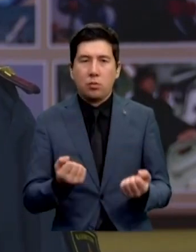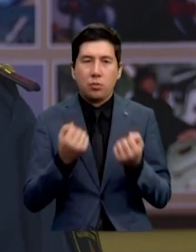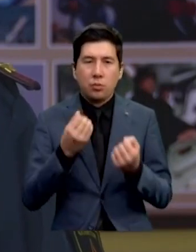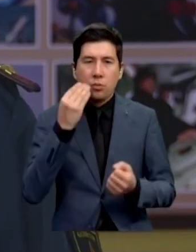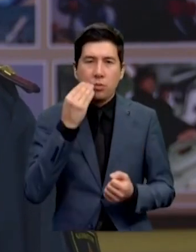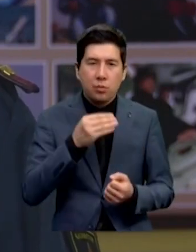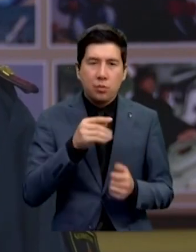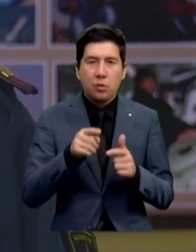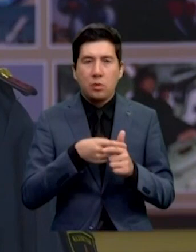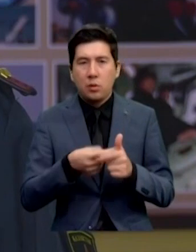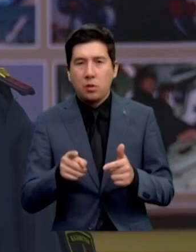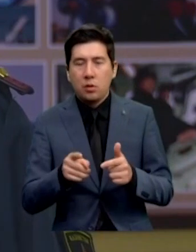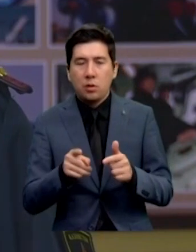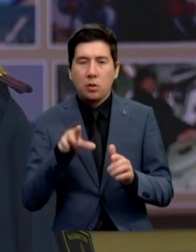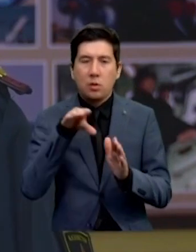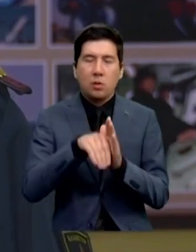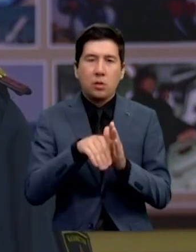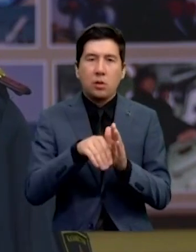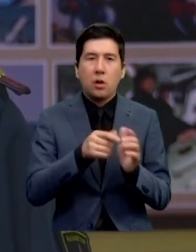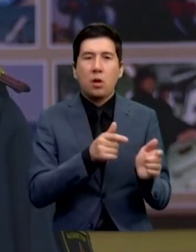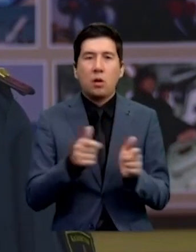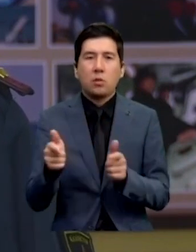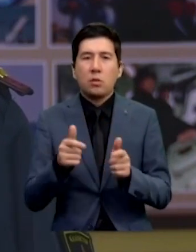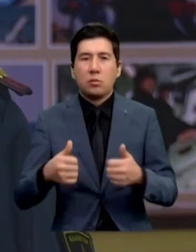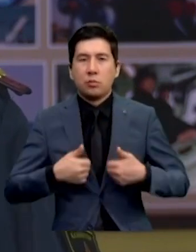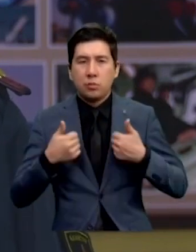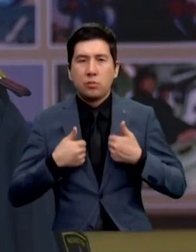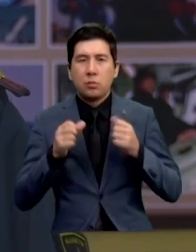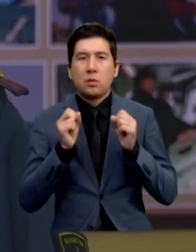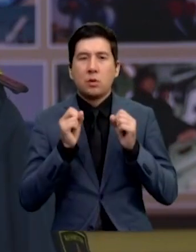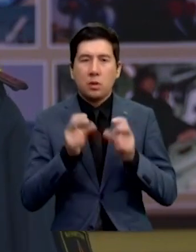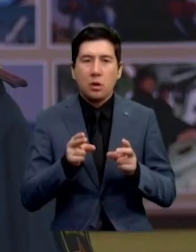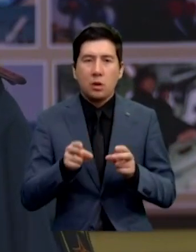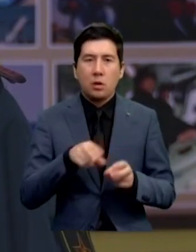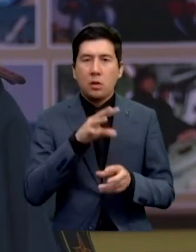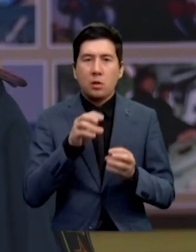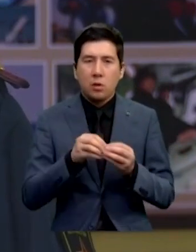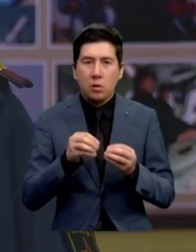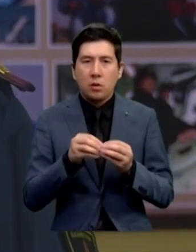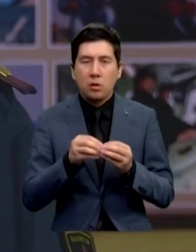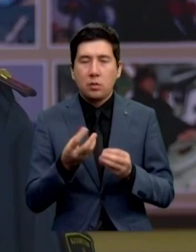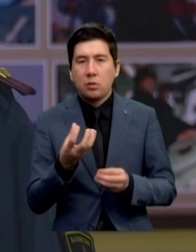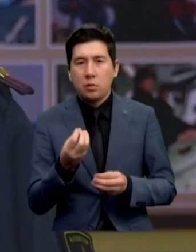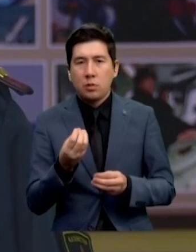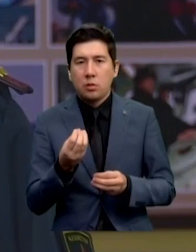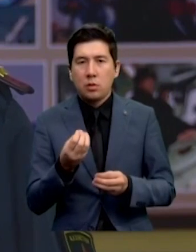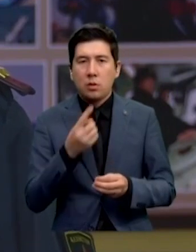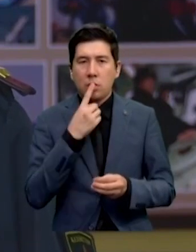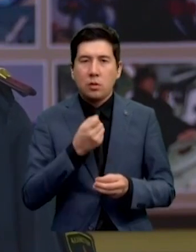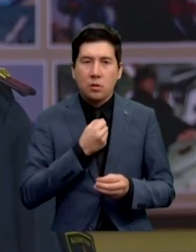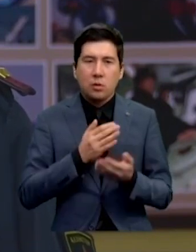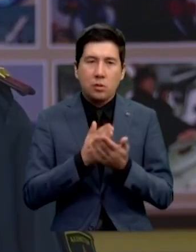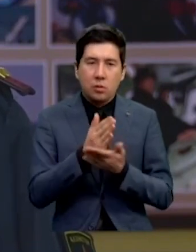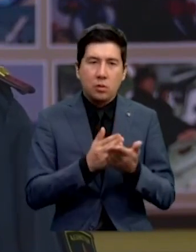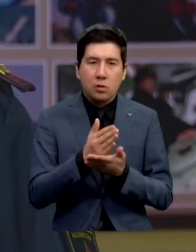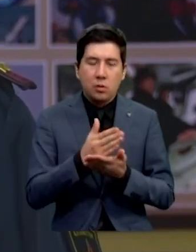машықтанғандығын және далалық дайындығы қаншалықты көтерілгенін және әскери қызметшілердің